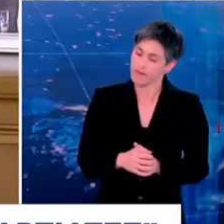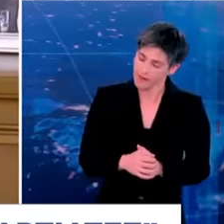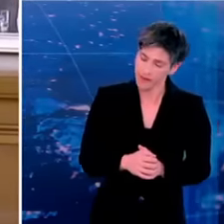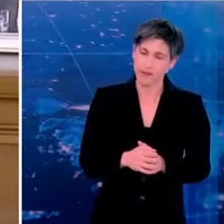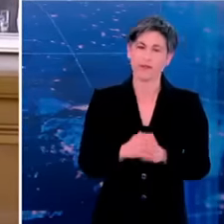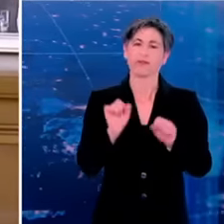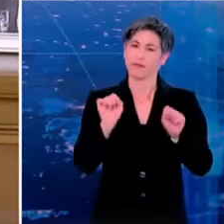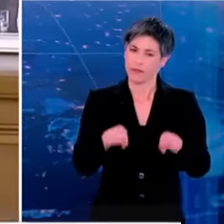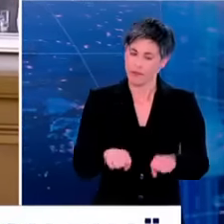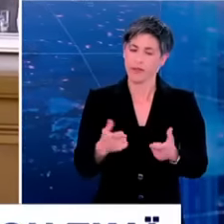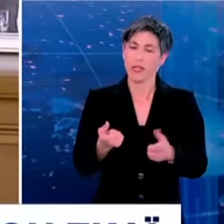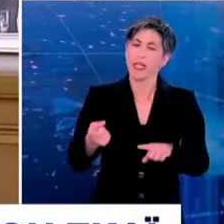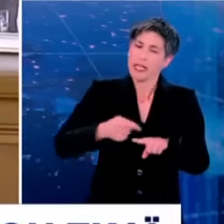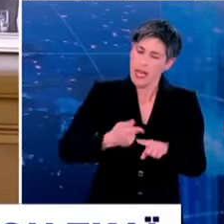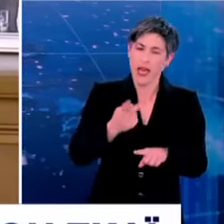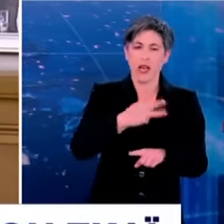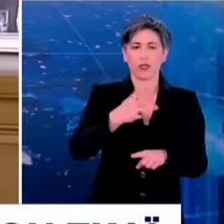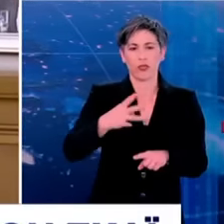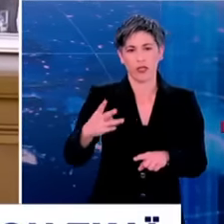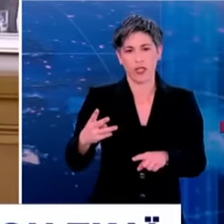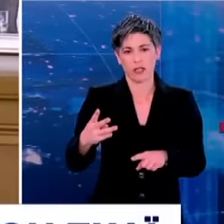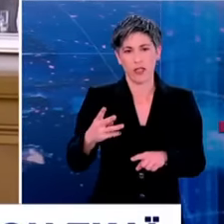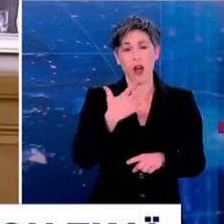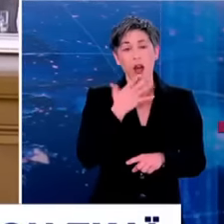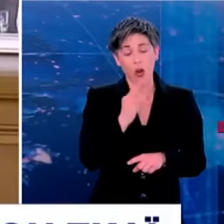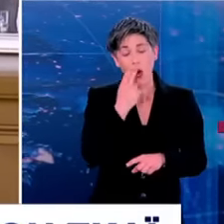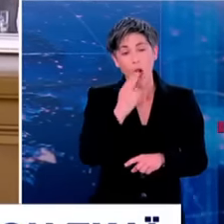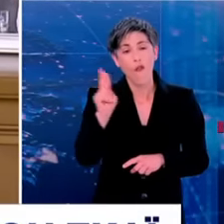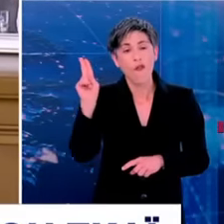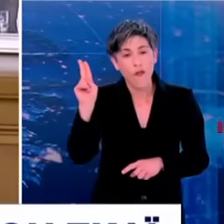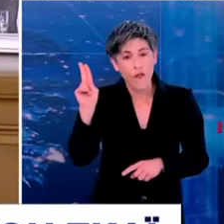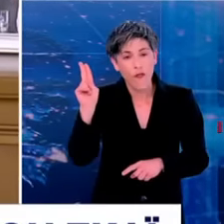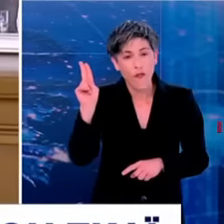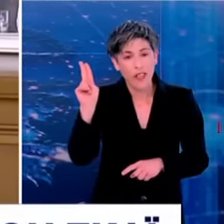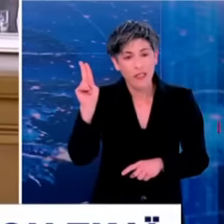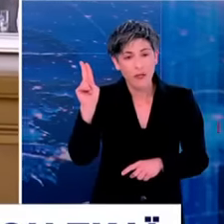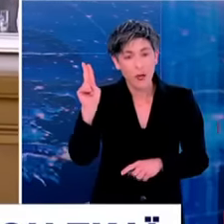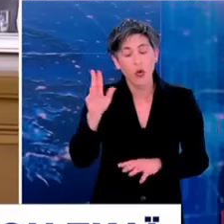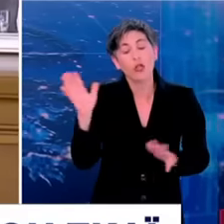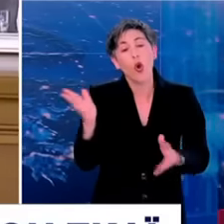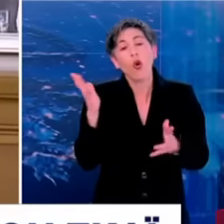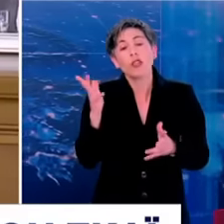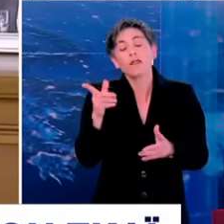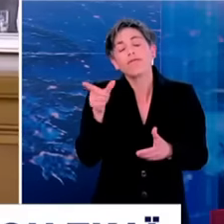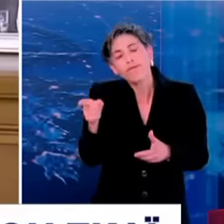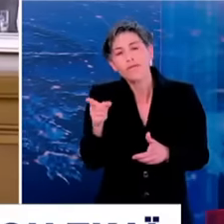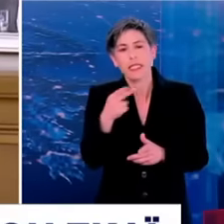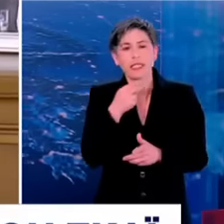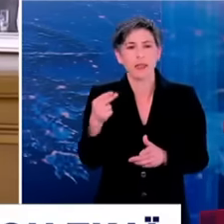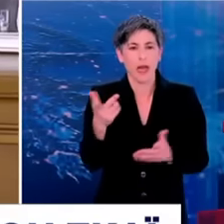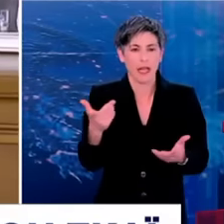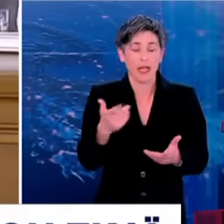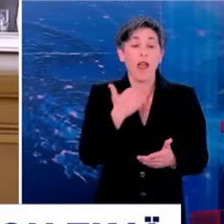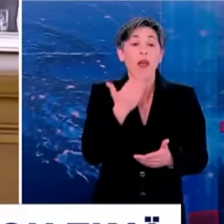Αναφέρομαι και στον ΣΥΡΙΖΑ, γιατί ξέρετε, ο φασισμός και ό,τι αυτός πρεσβεύει δεν μπορεί να πολεμιέται μόνο